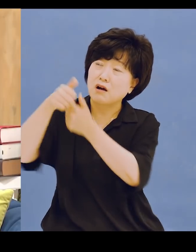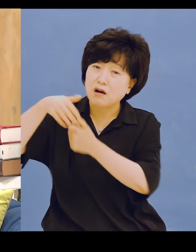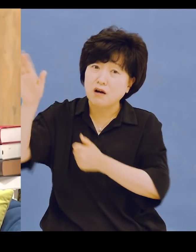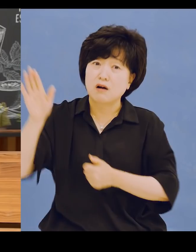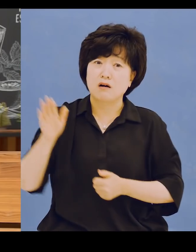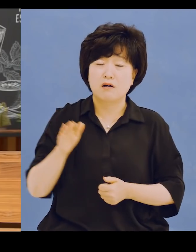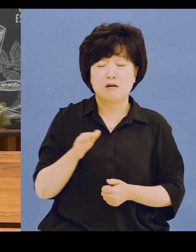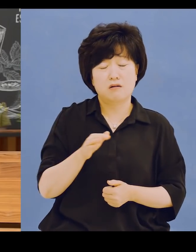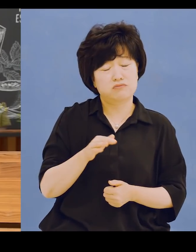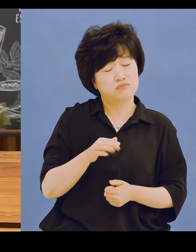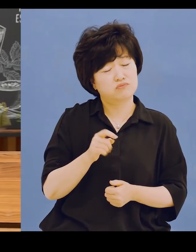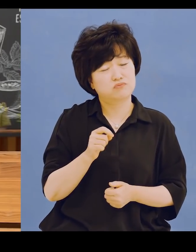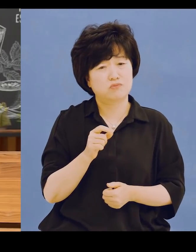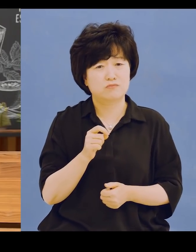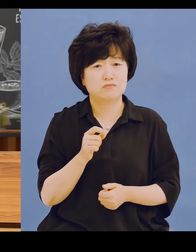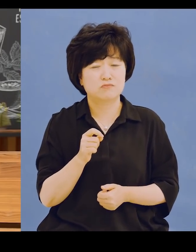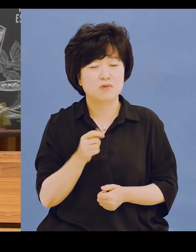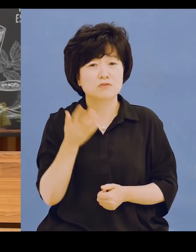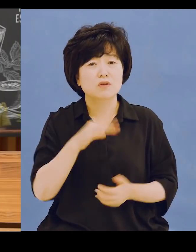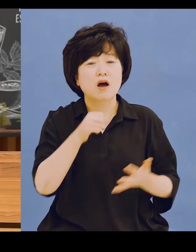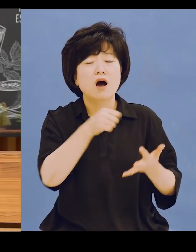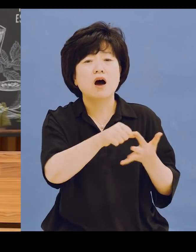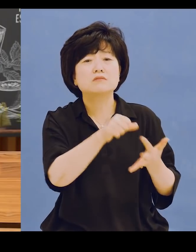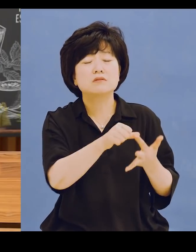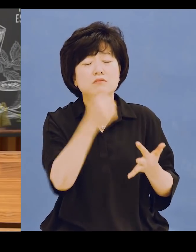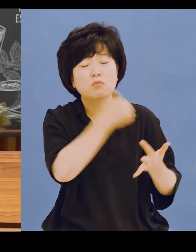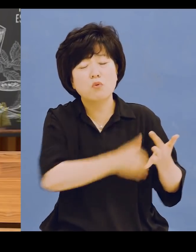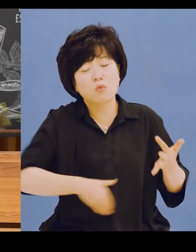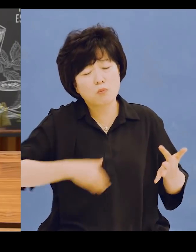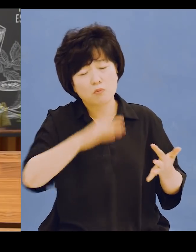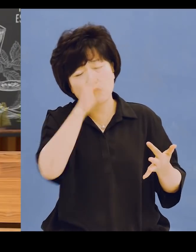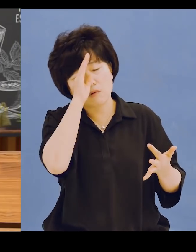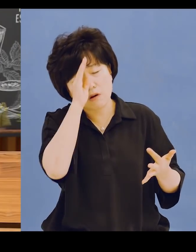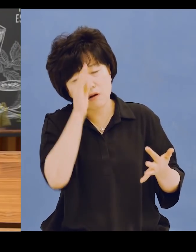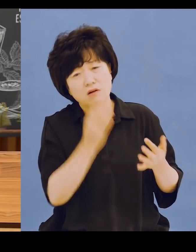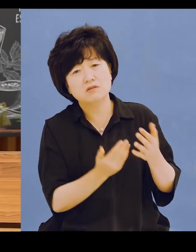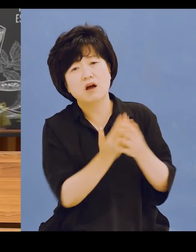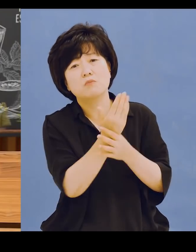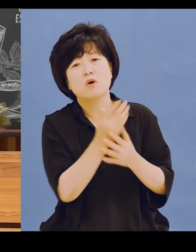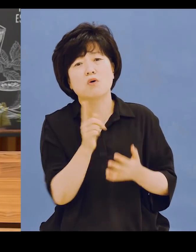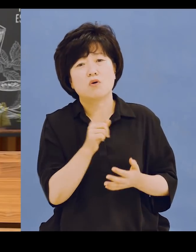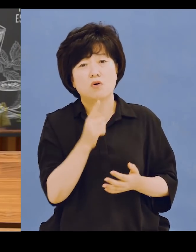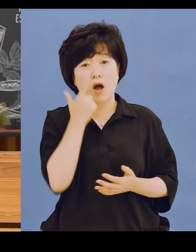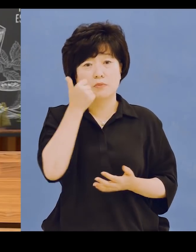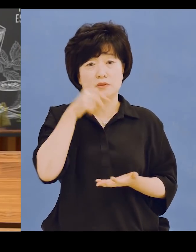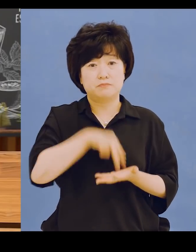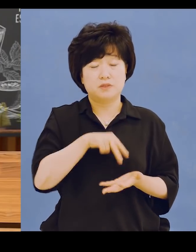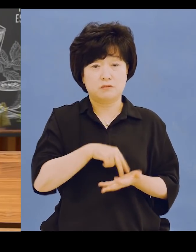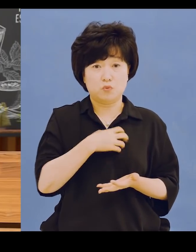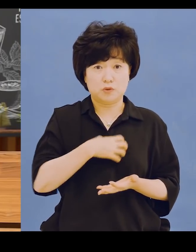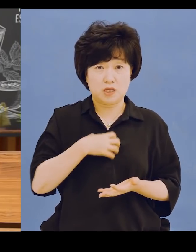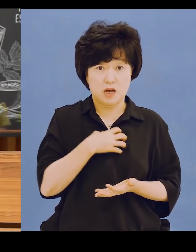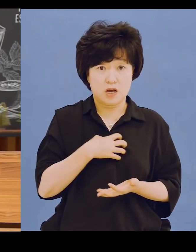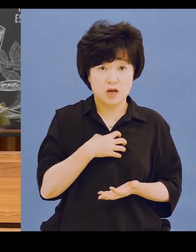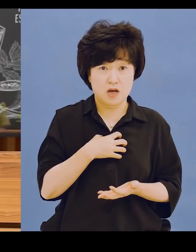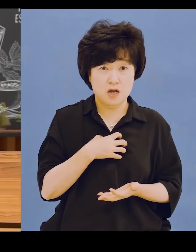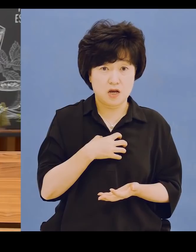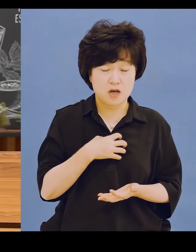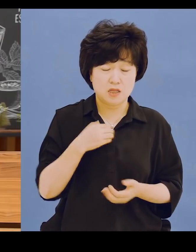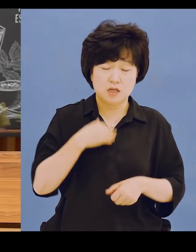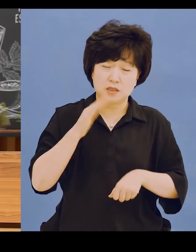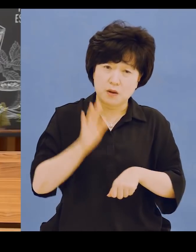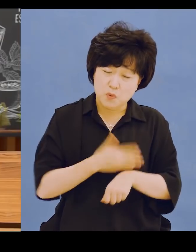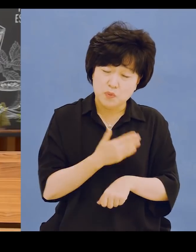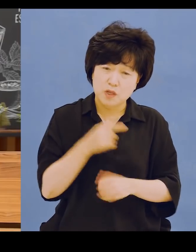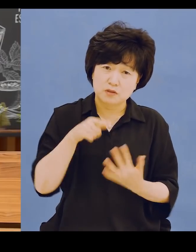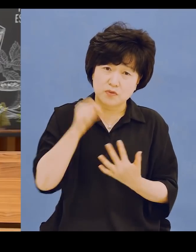쇼크 때문에 이렇게 몸이 불편할 정도가 됐으면 아버지 입장에서도 사실 많이 속상하셨을 그렇죠. 것이고 내가 잘못된 선택을